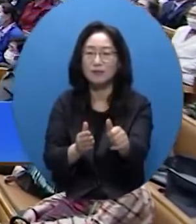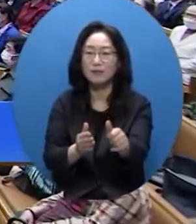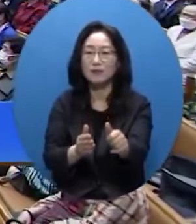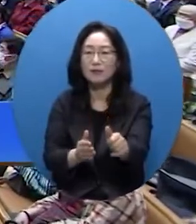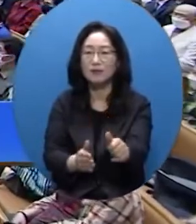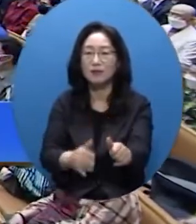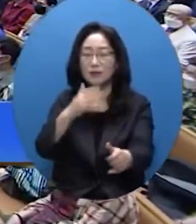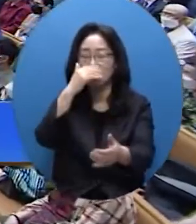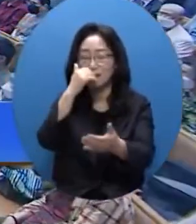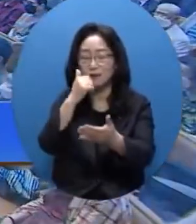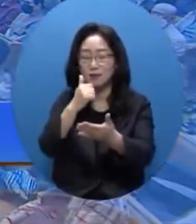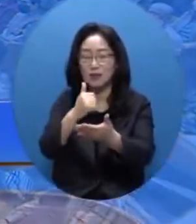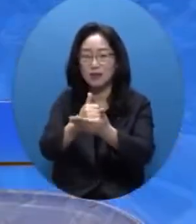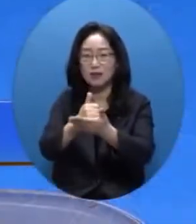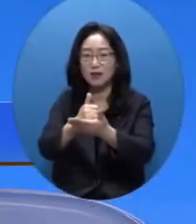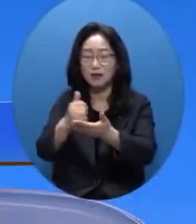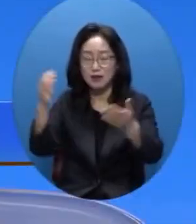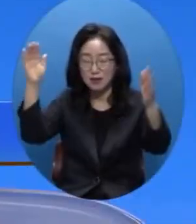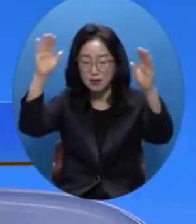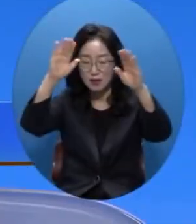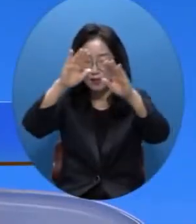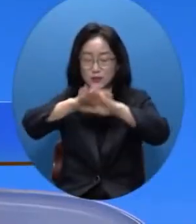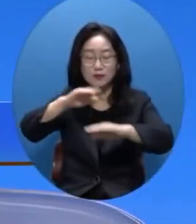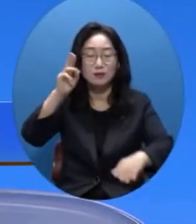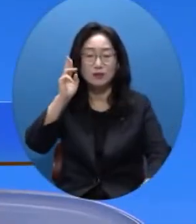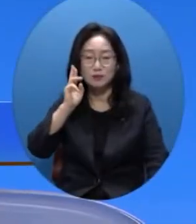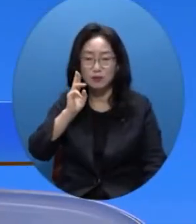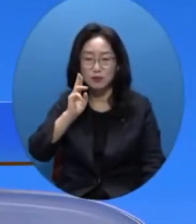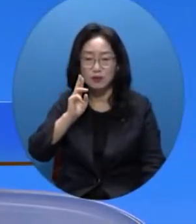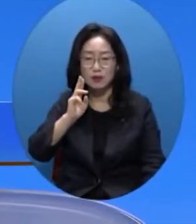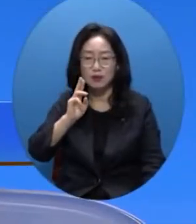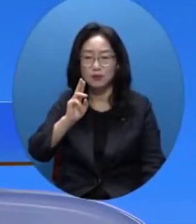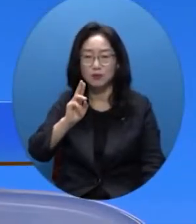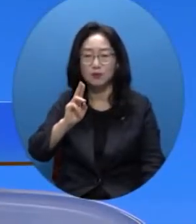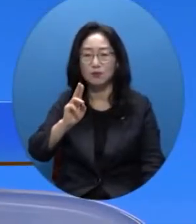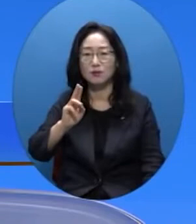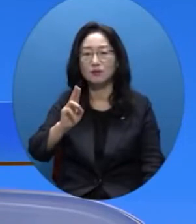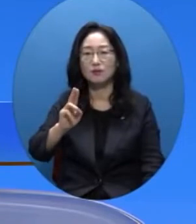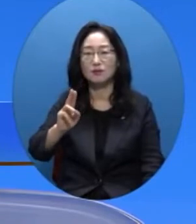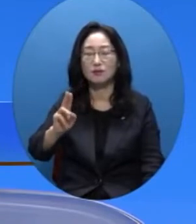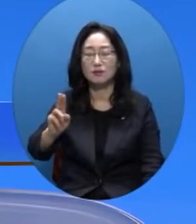4 절 히 봐 아 뭔 깊어가고